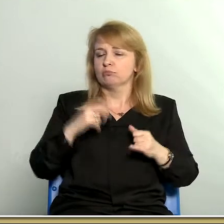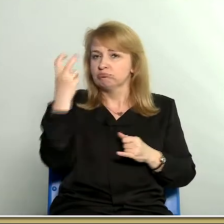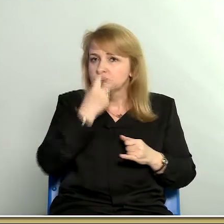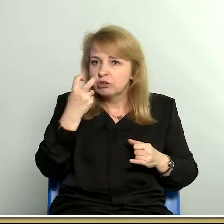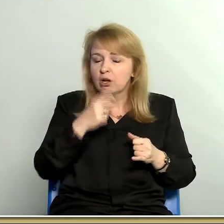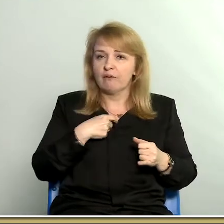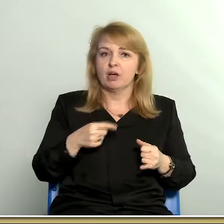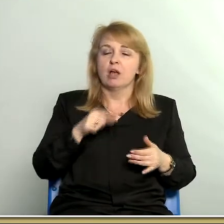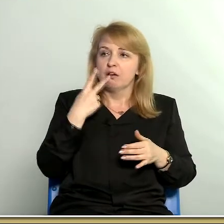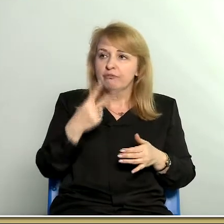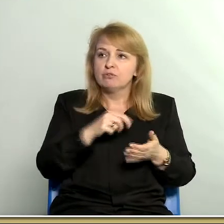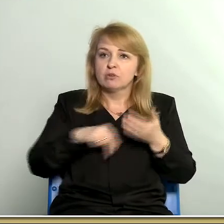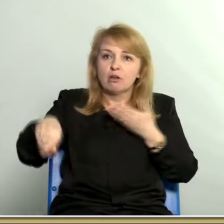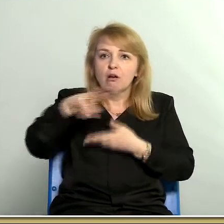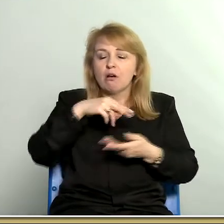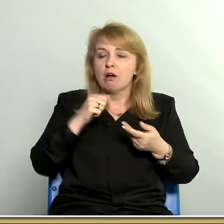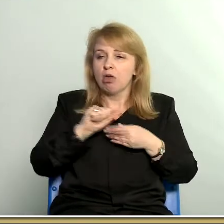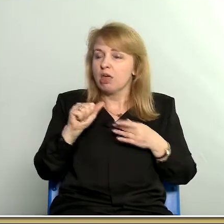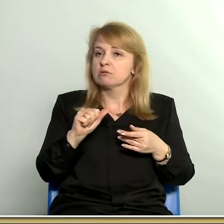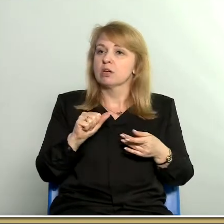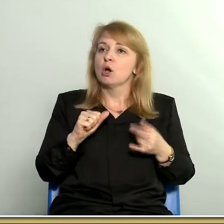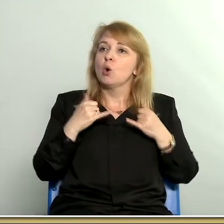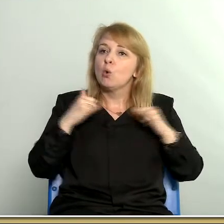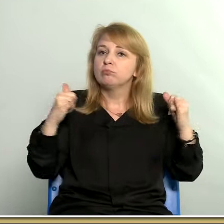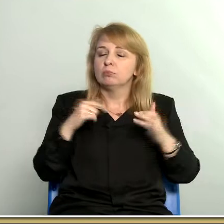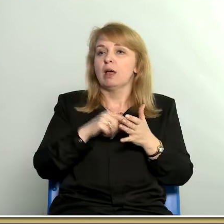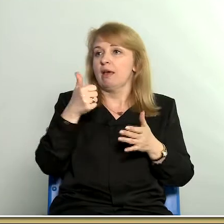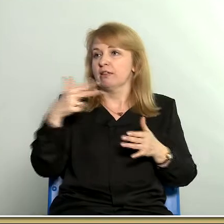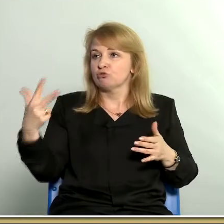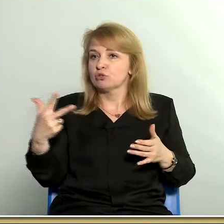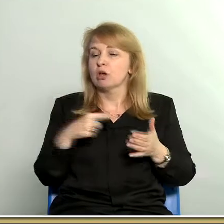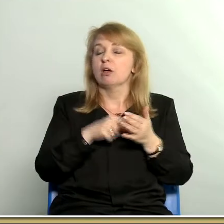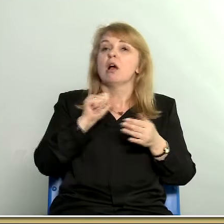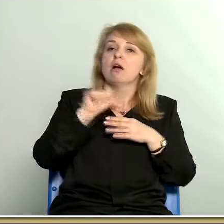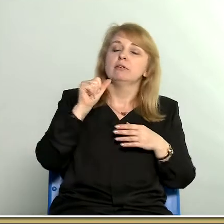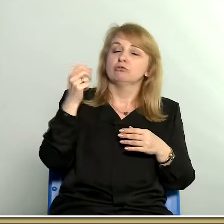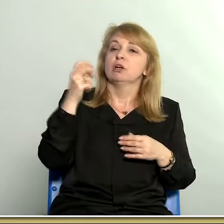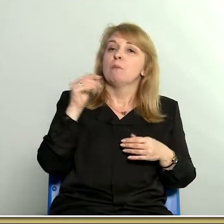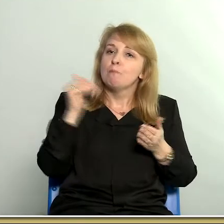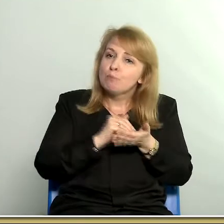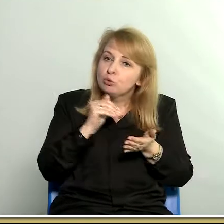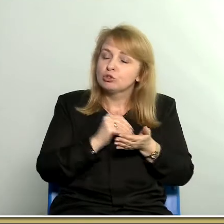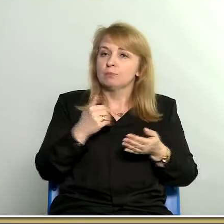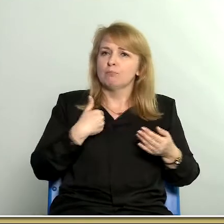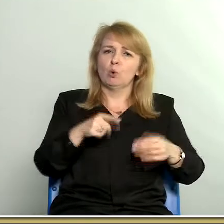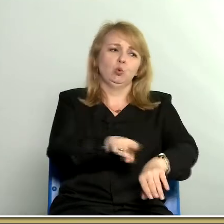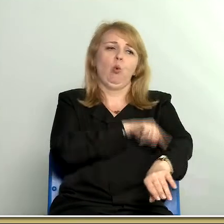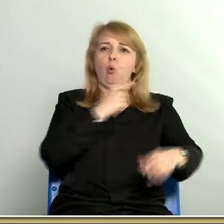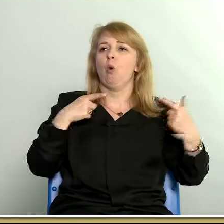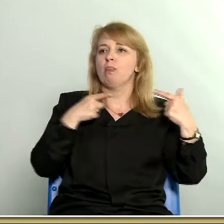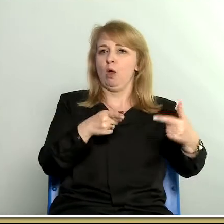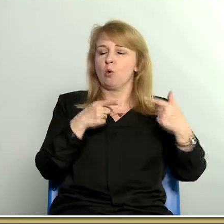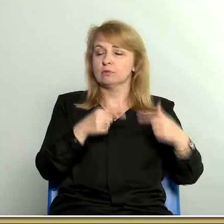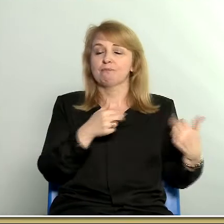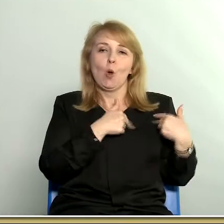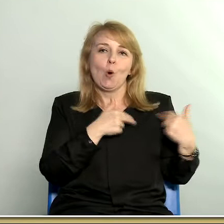ono bardzo dużym zainteresowaniem na infrastrukturze 7.13, obecne działanie 1.3. I tutaj no długo trwały negocjacje, Komisja nie